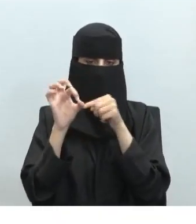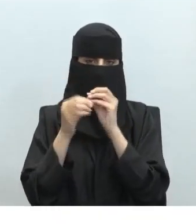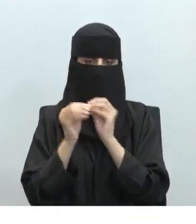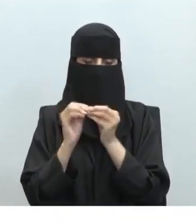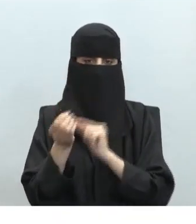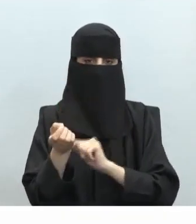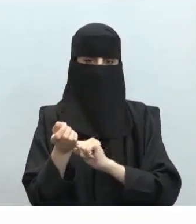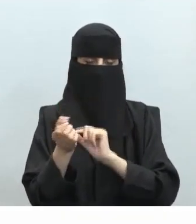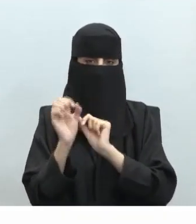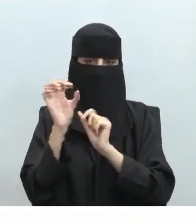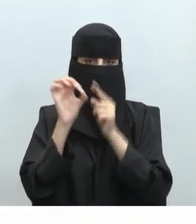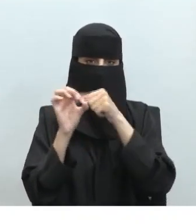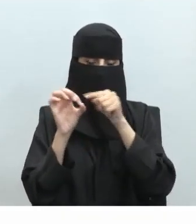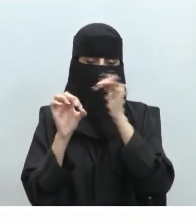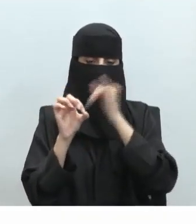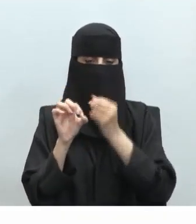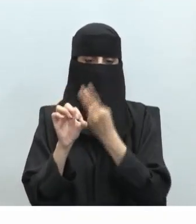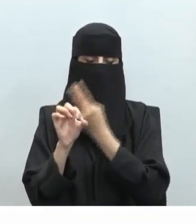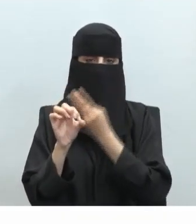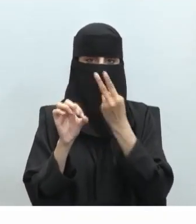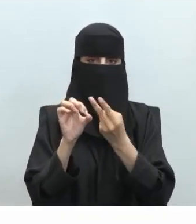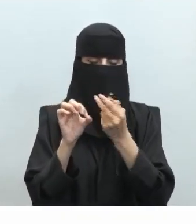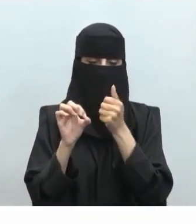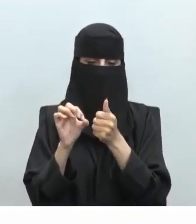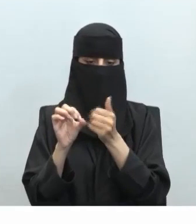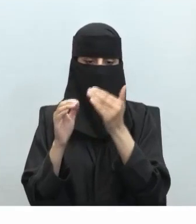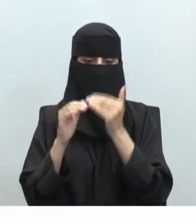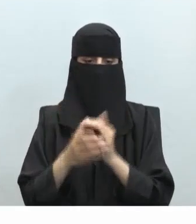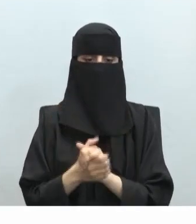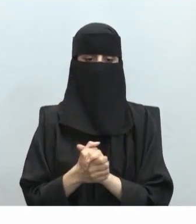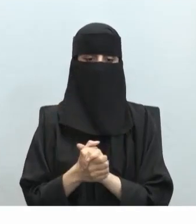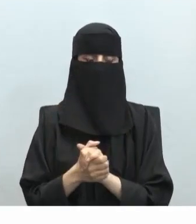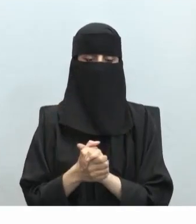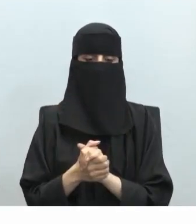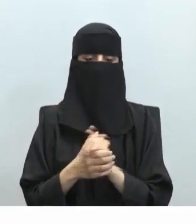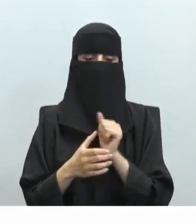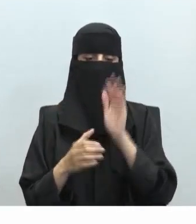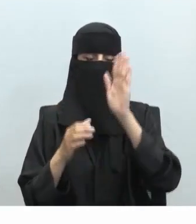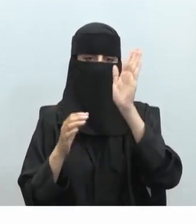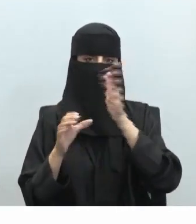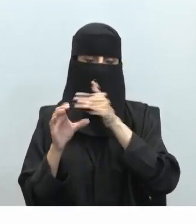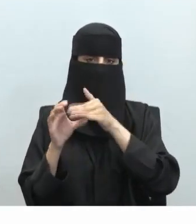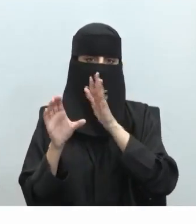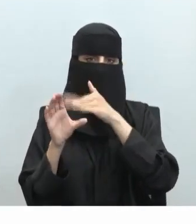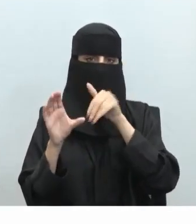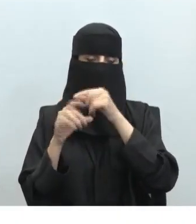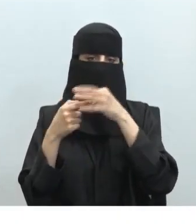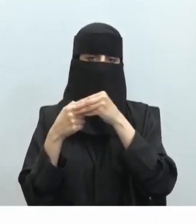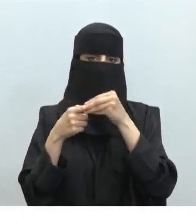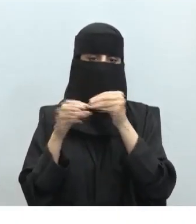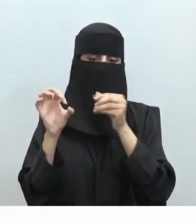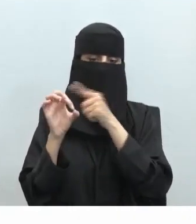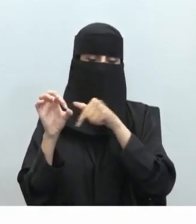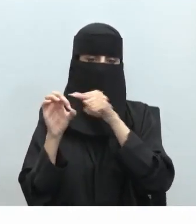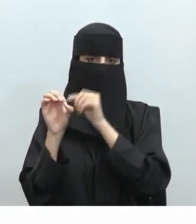عدم الانفصال في المرحله الاولى لذلك هنا كان هنالك عفوا كروموسوم هي تعبير عن الصوره هنا كان هنالك نقص في هذه الكروموسومات